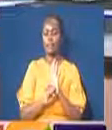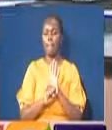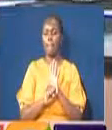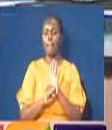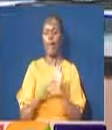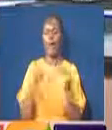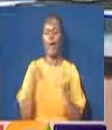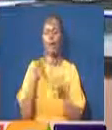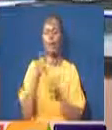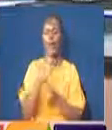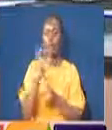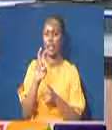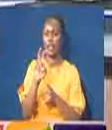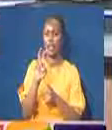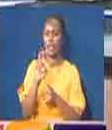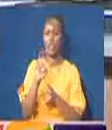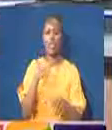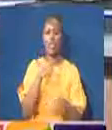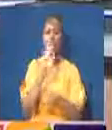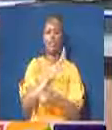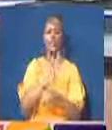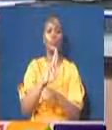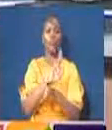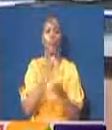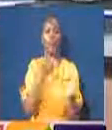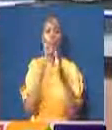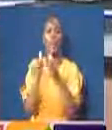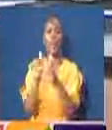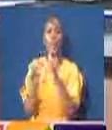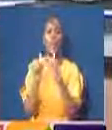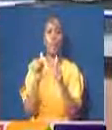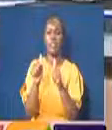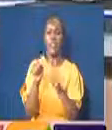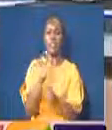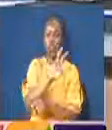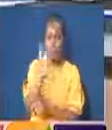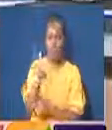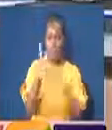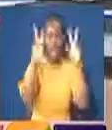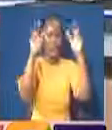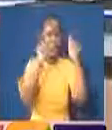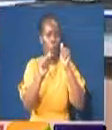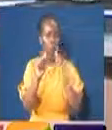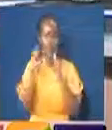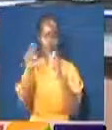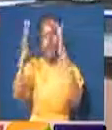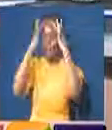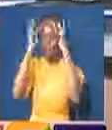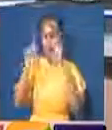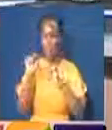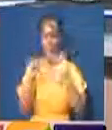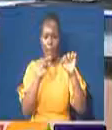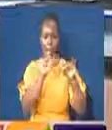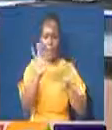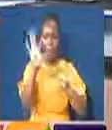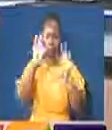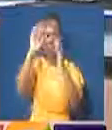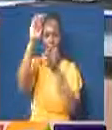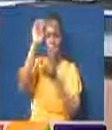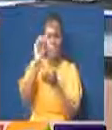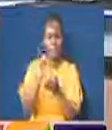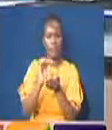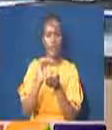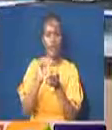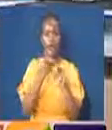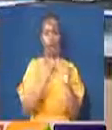Ni msingi upi ulitumika pale? Ni baadhi ya masuala yapi ambayo mliangalia ndipo mkasema tutapunguza masomo haya kutoka